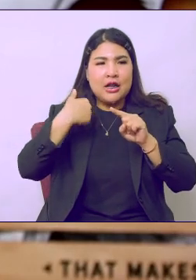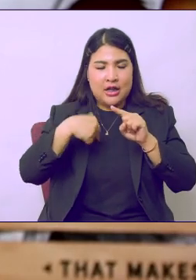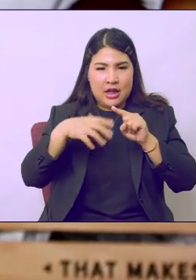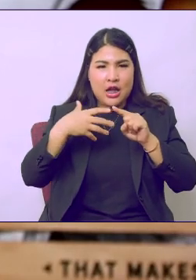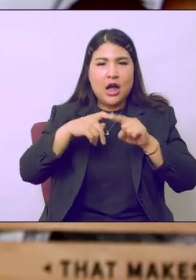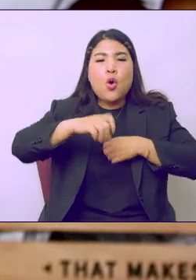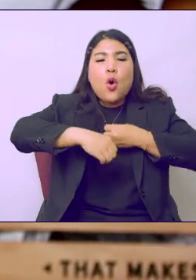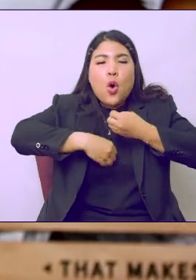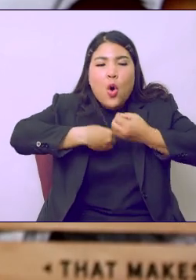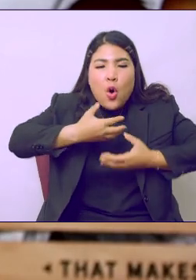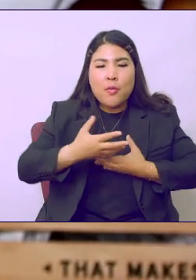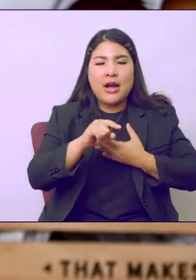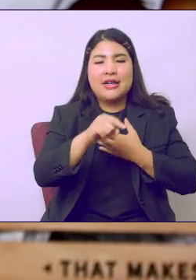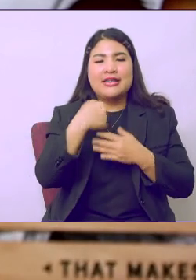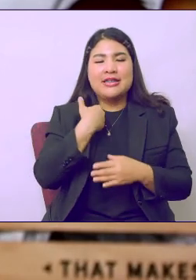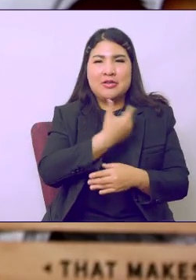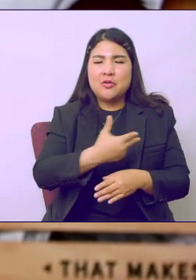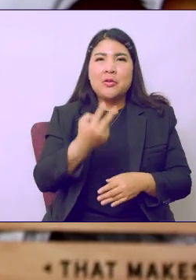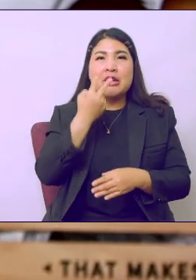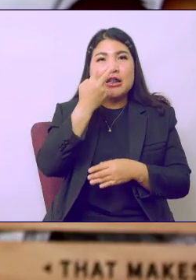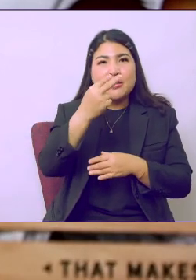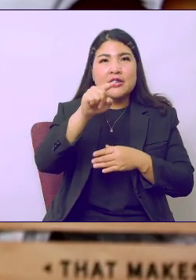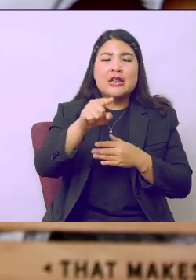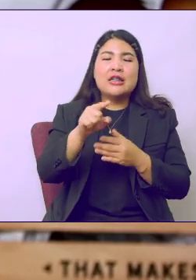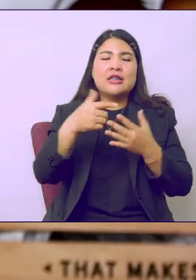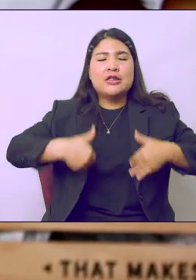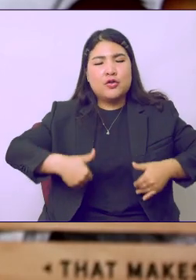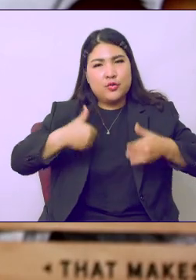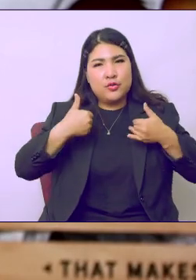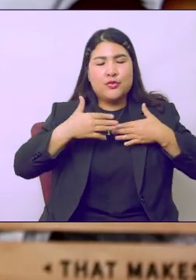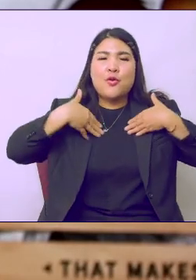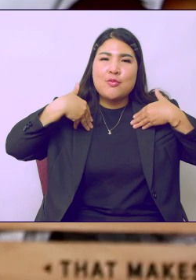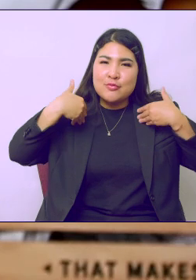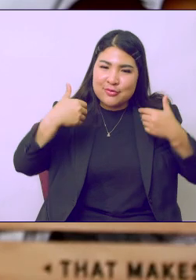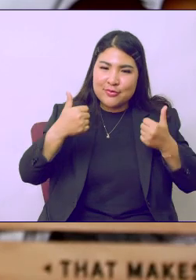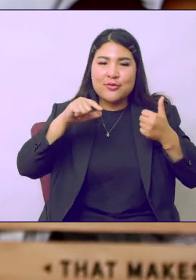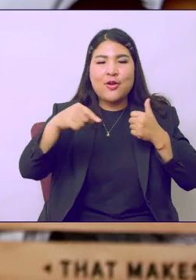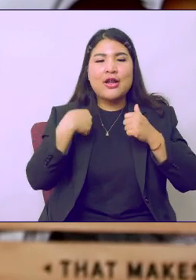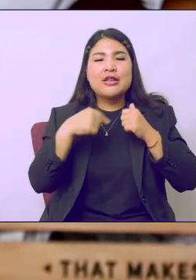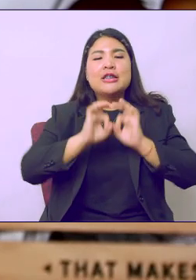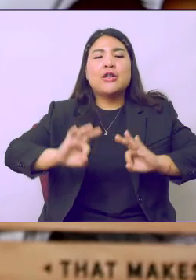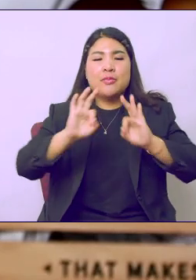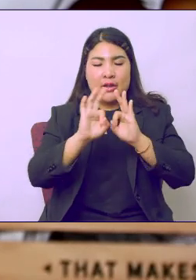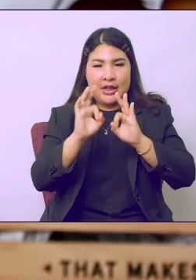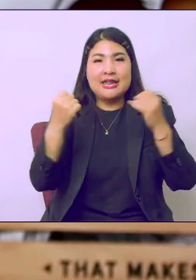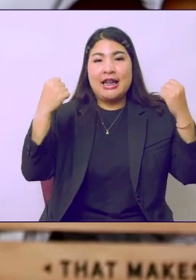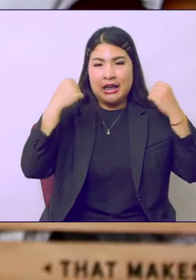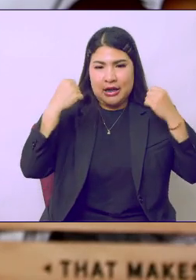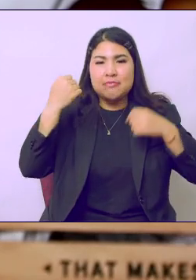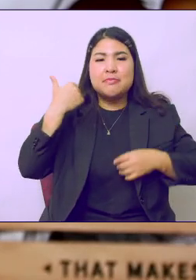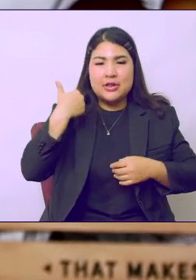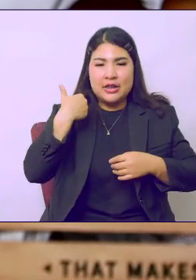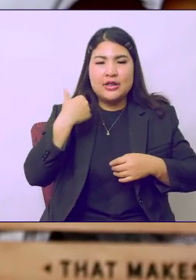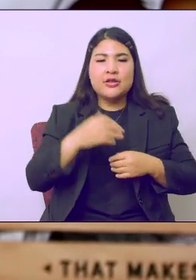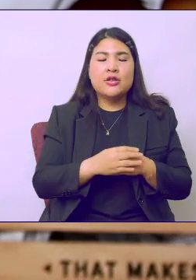อ่ามีภูมิที่ดีขึ้นนะครับมีความสุขในชีวิตมากขึ้นนะครับแล้วก็แข็งแรงขึ้นด้วยนะครับแล้วก็โยคะเนี่ยนะครับ